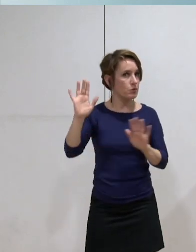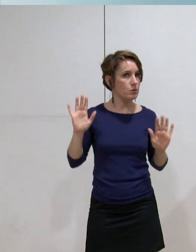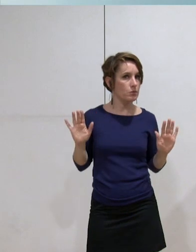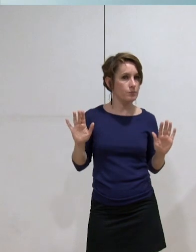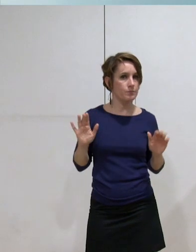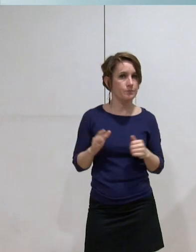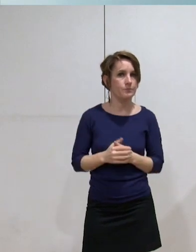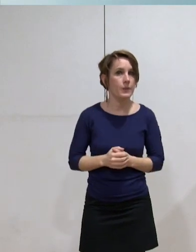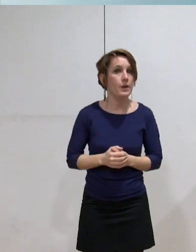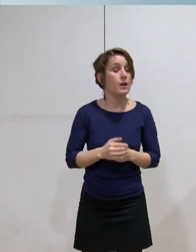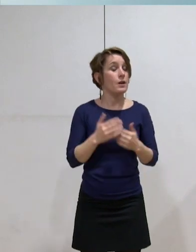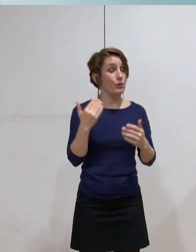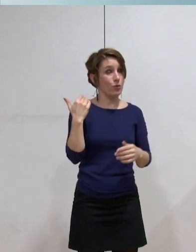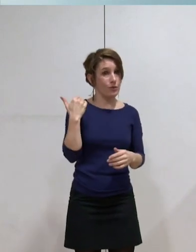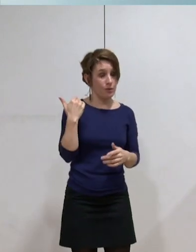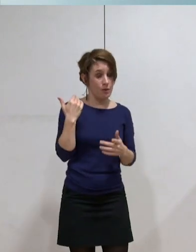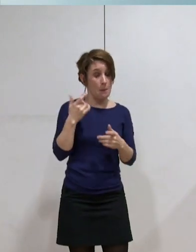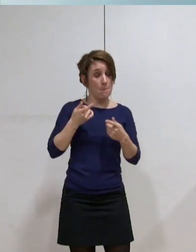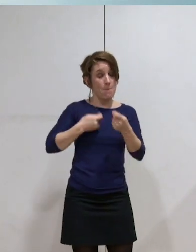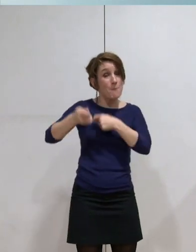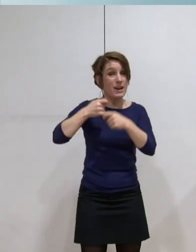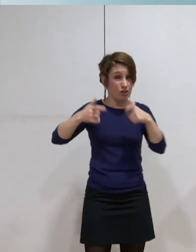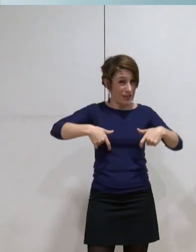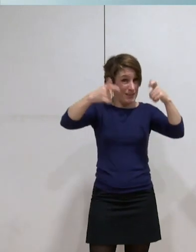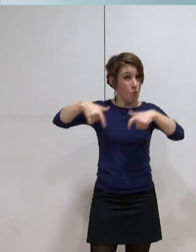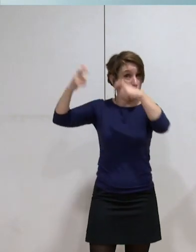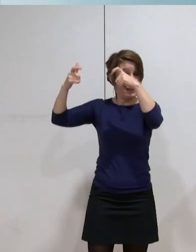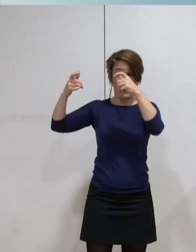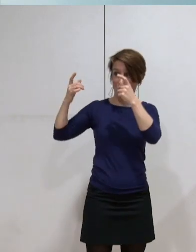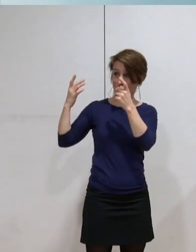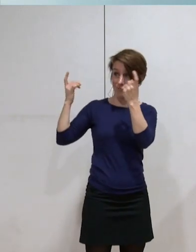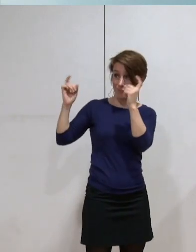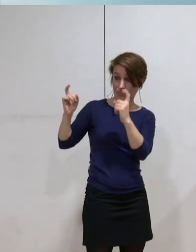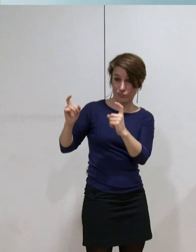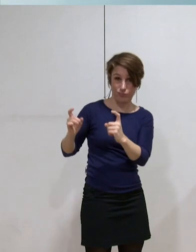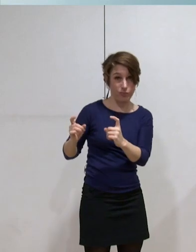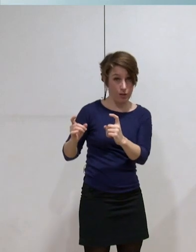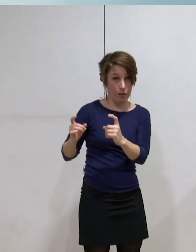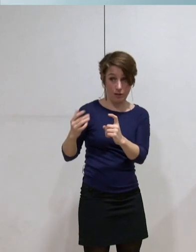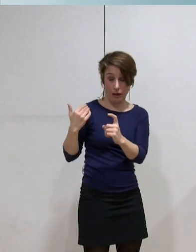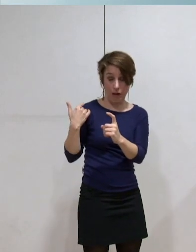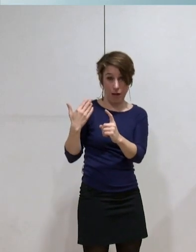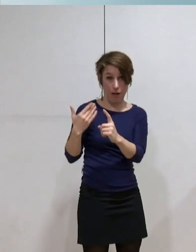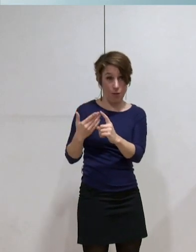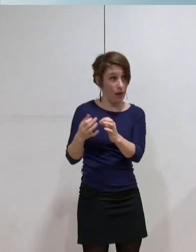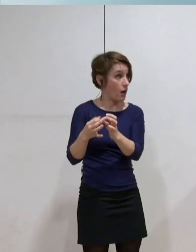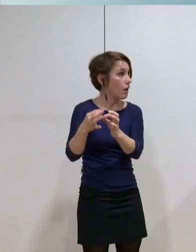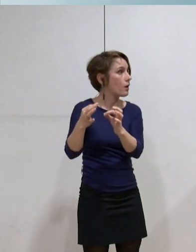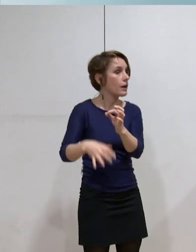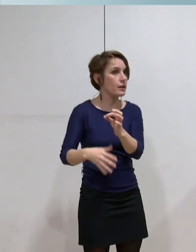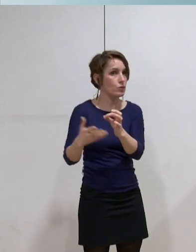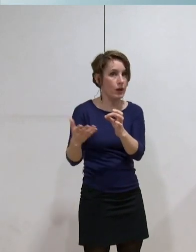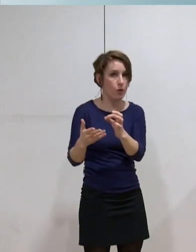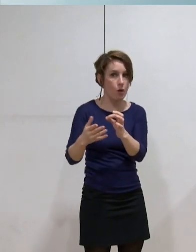locale la récession du marché de l'immobilier ça a un impact sur la pas sur les droits de